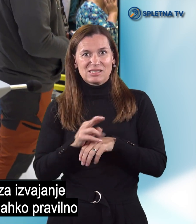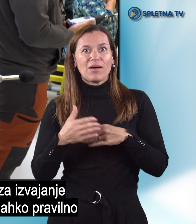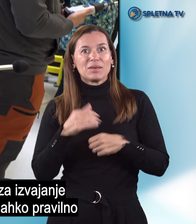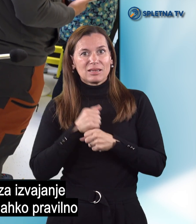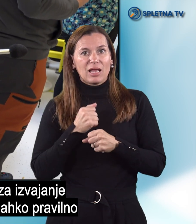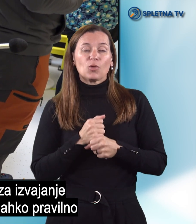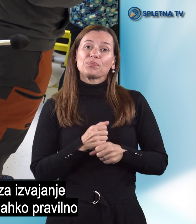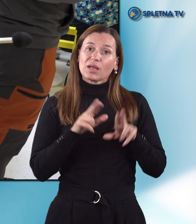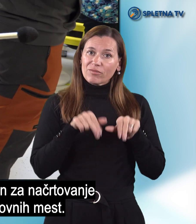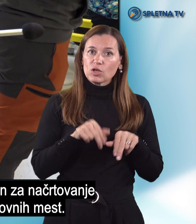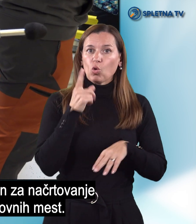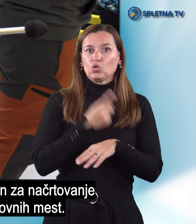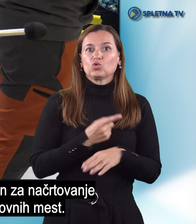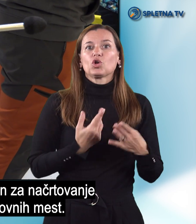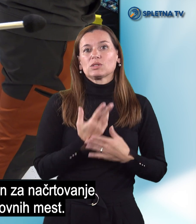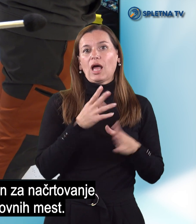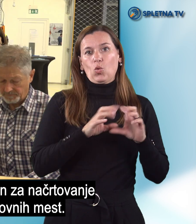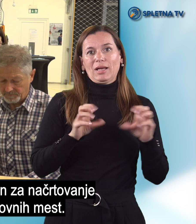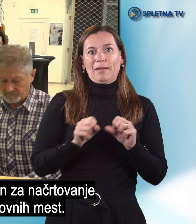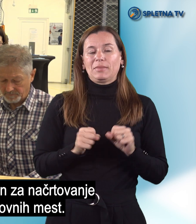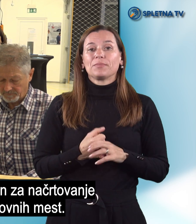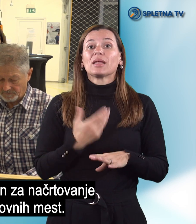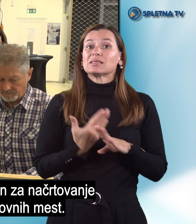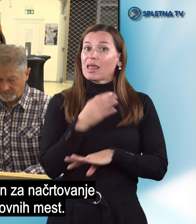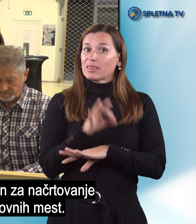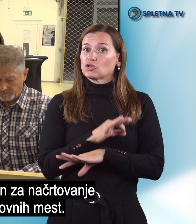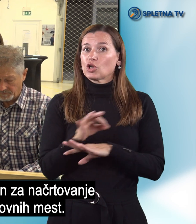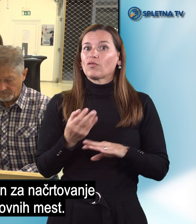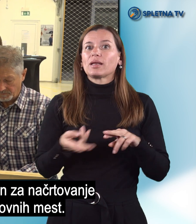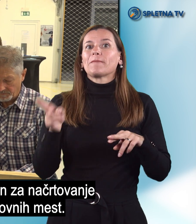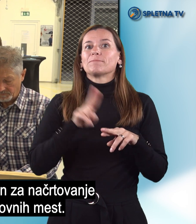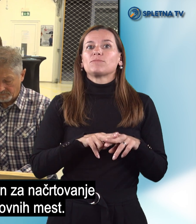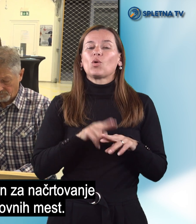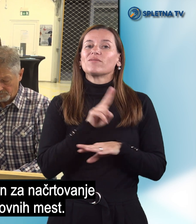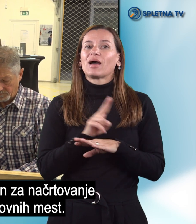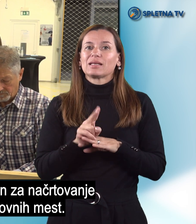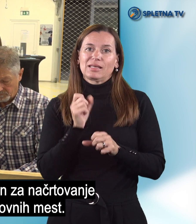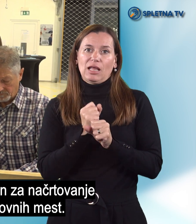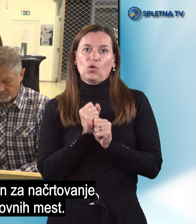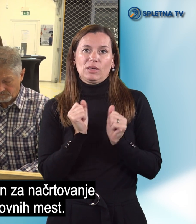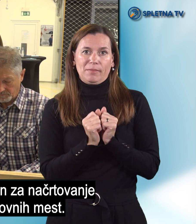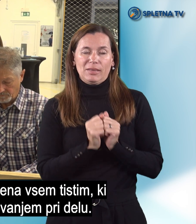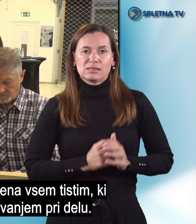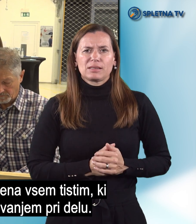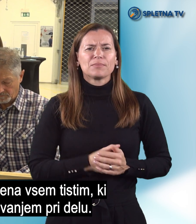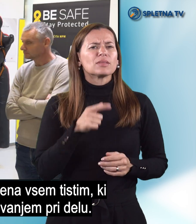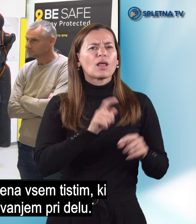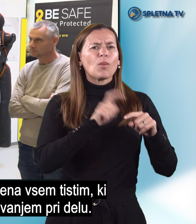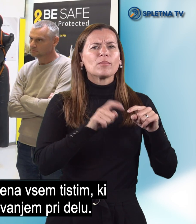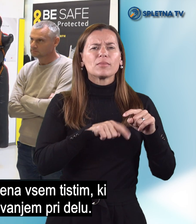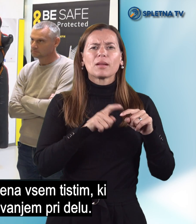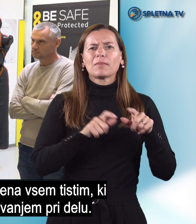pri delu pravilno odločijo za ukrepe za načrtovanje bolj varnih delovnih mest. Ta oprema